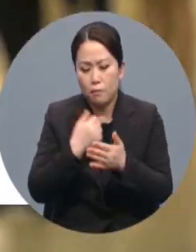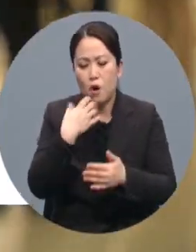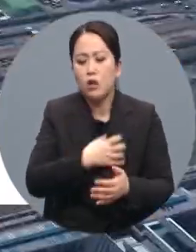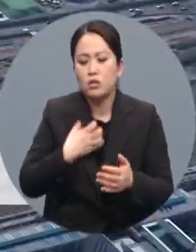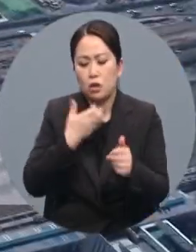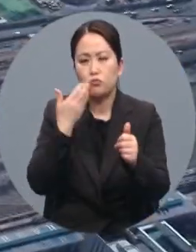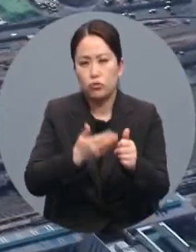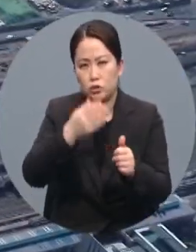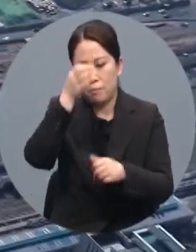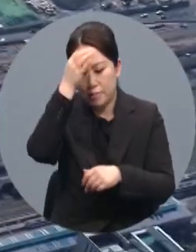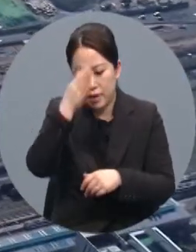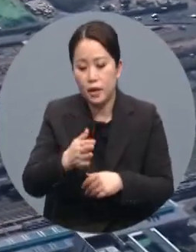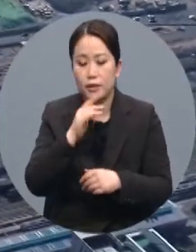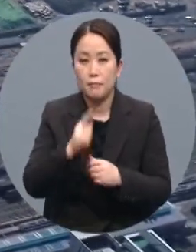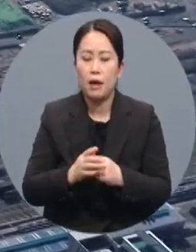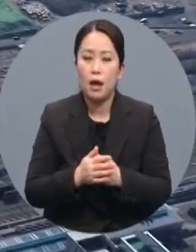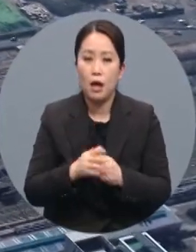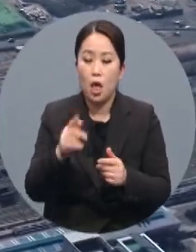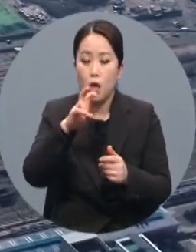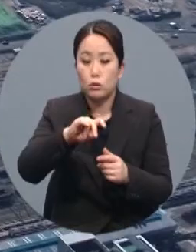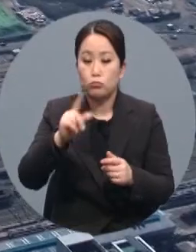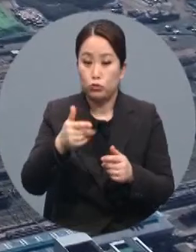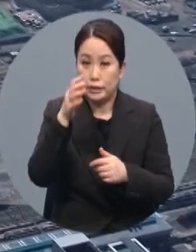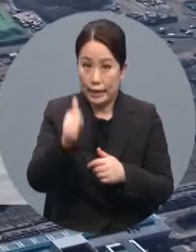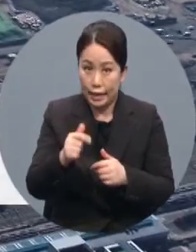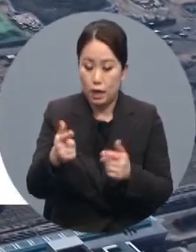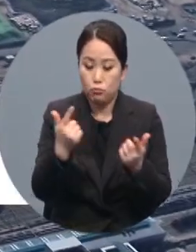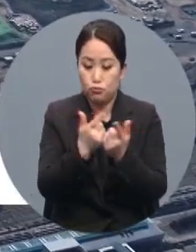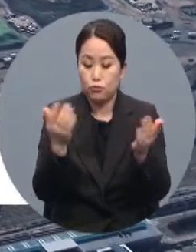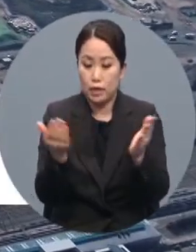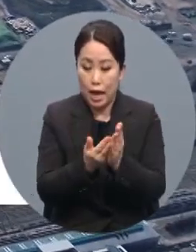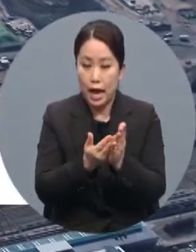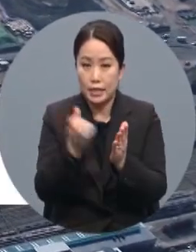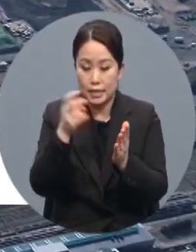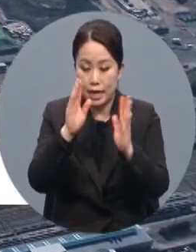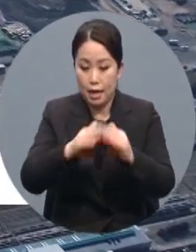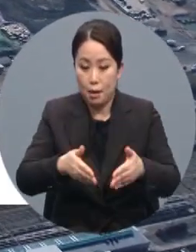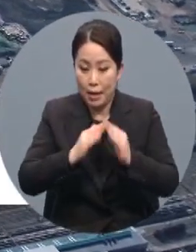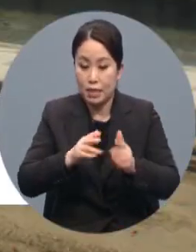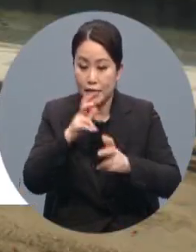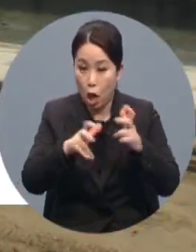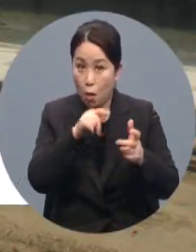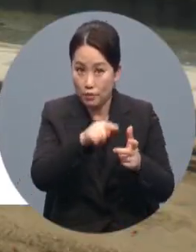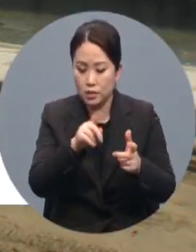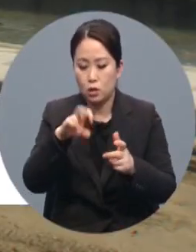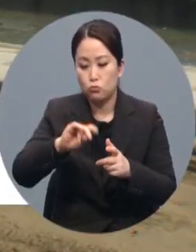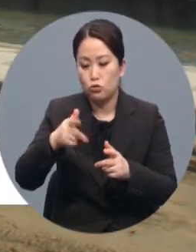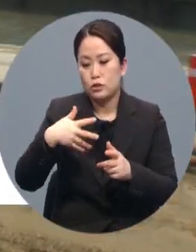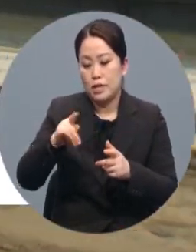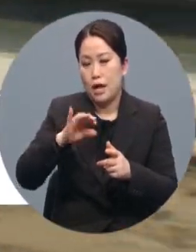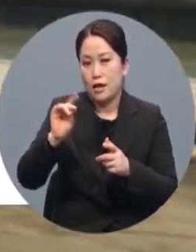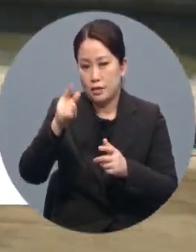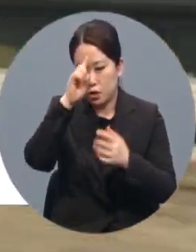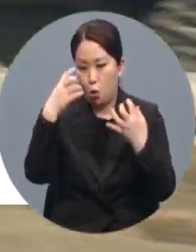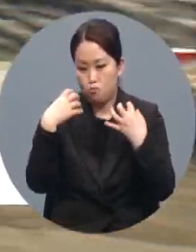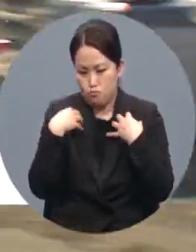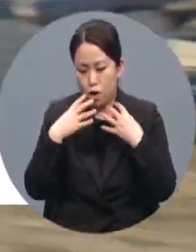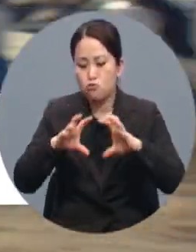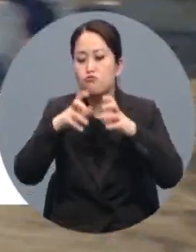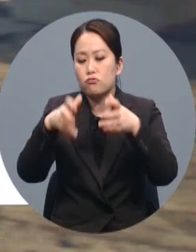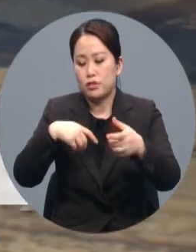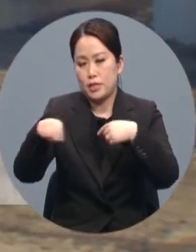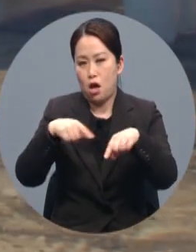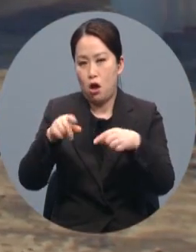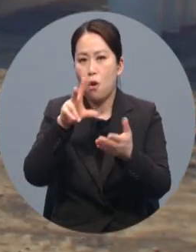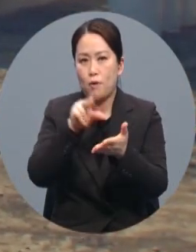생각합니다. 문 장관은 북한 재개발 추진은 문재인 정부의 국정 과제로 해양수산부가 최선을 다해